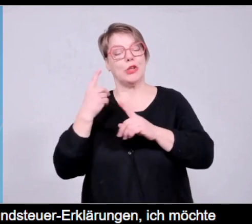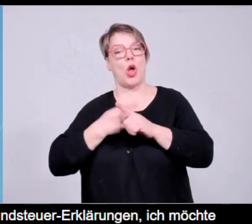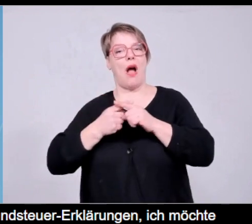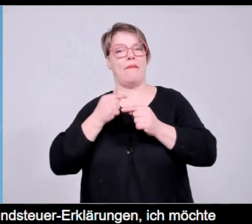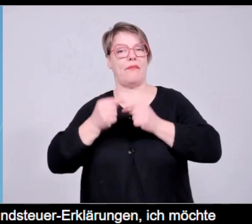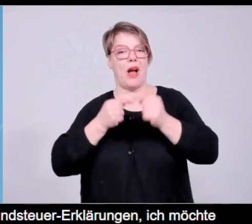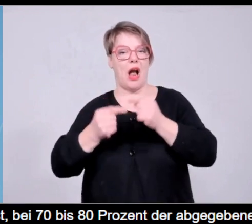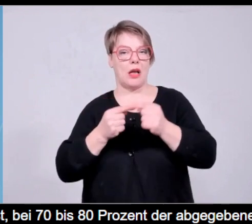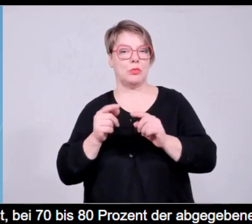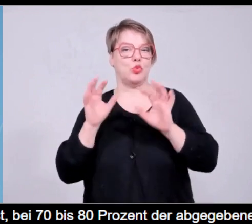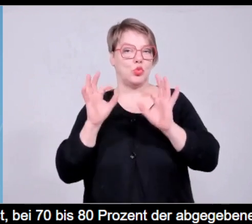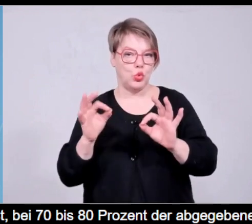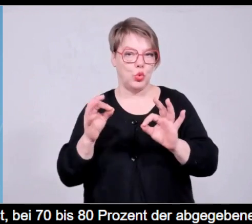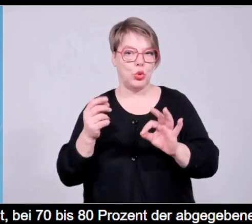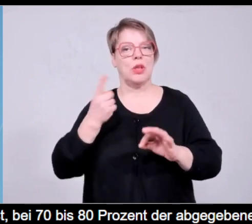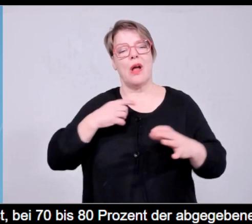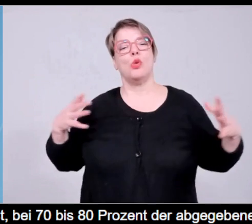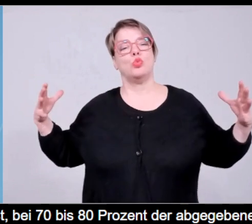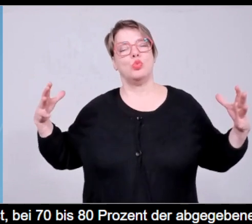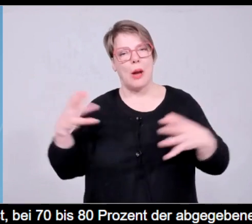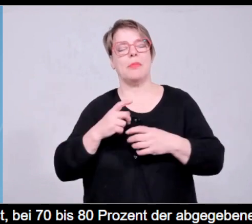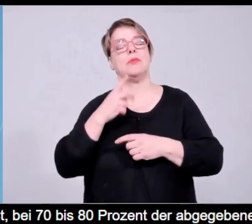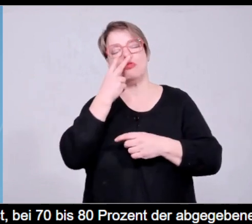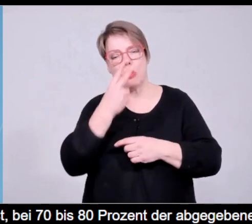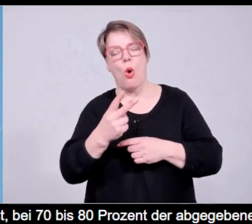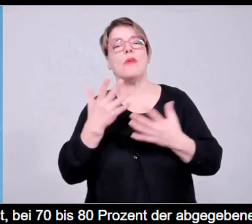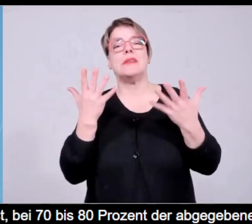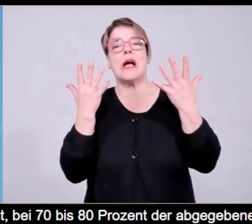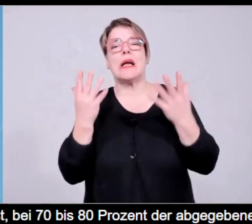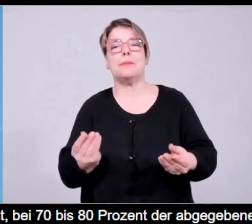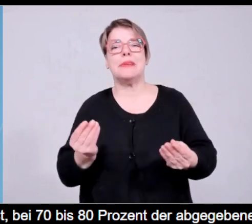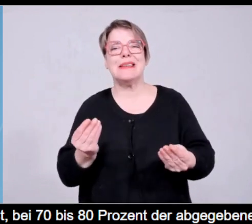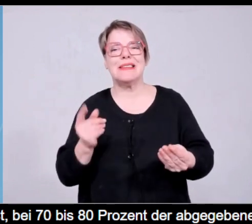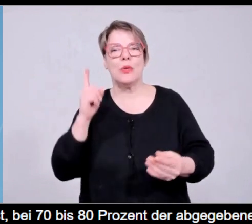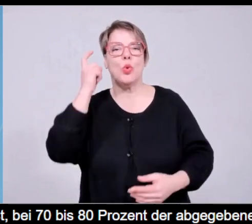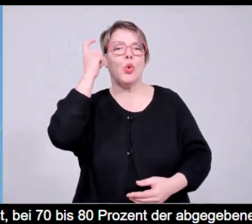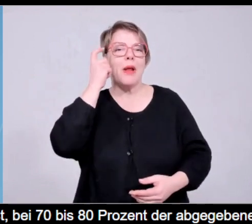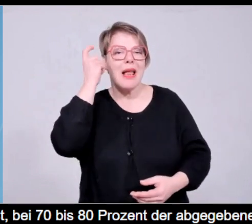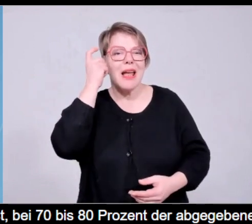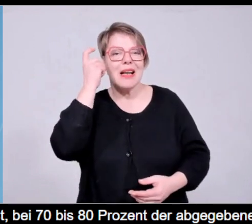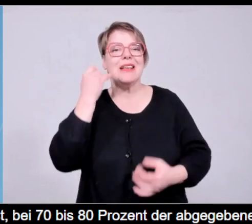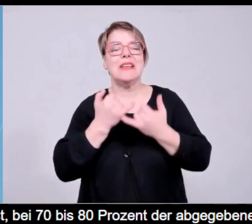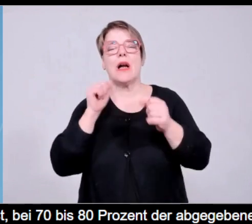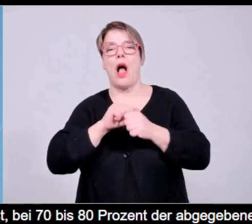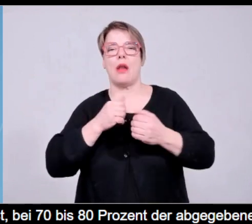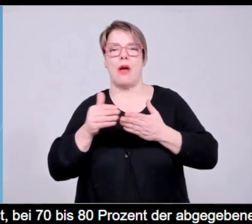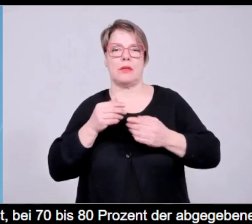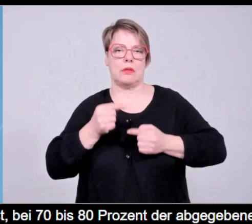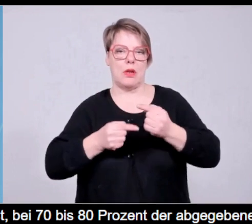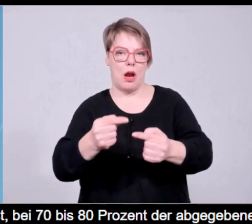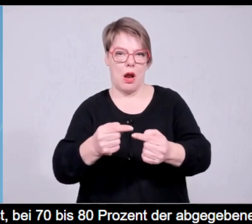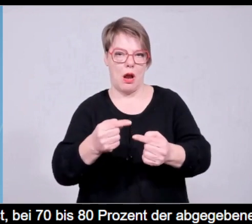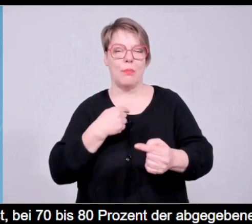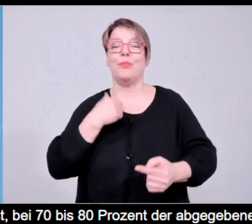die Papiermöglichkeit, es in Bayern ja parallel gibt. Und natürlich auch bei den steuerberatenden Berufen. Es ist nicht ganz